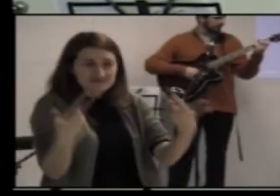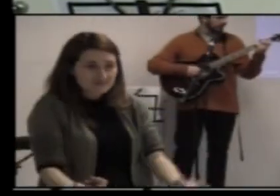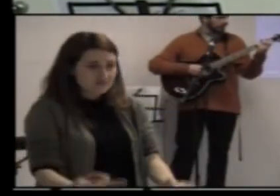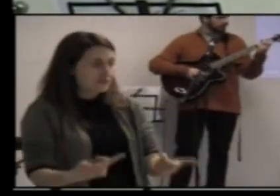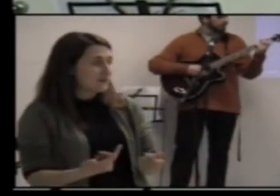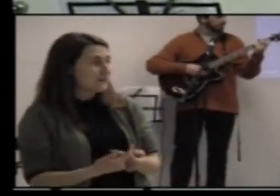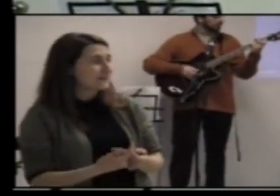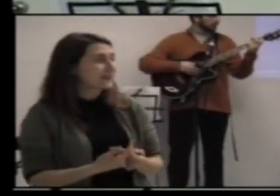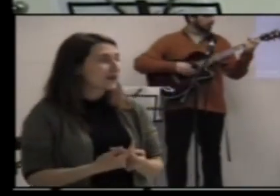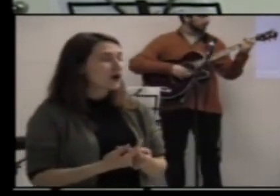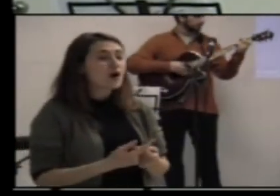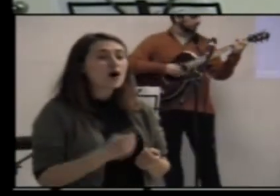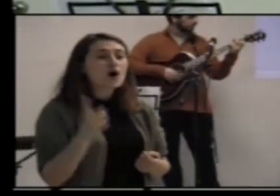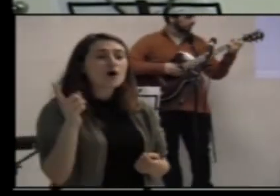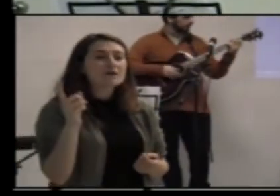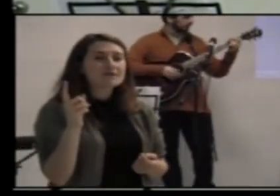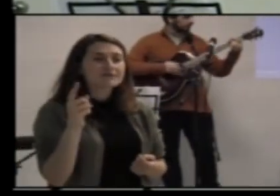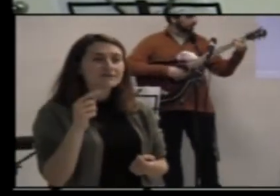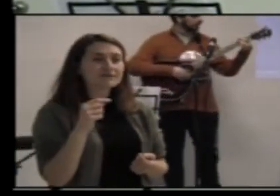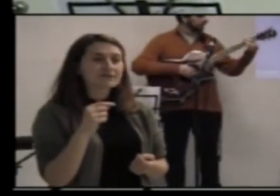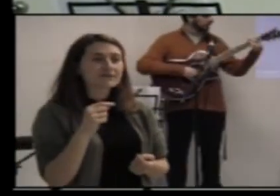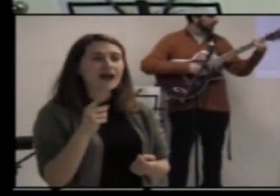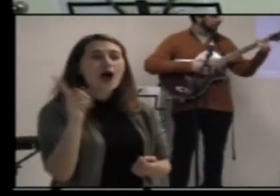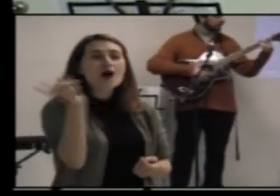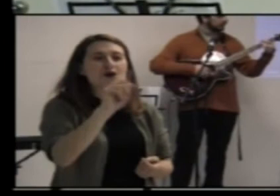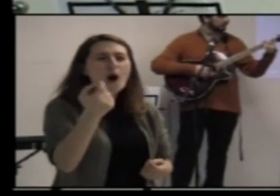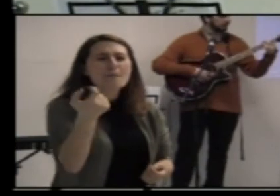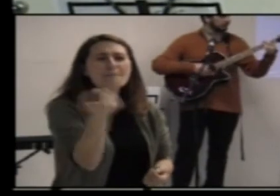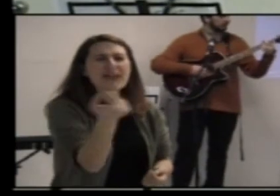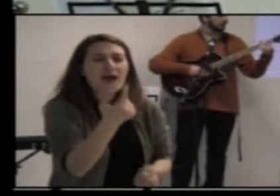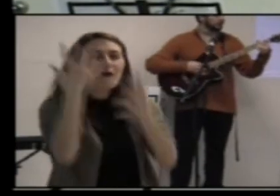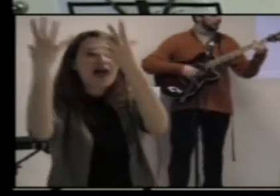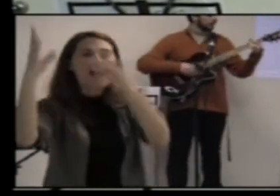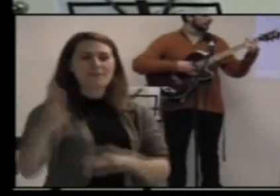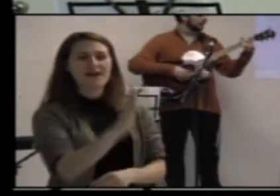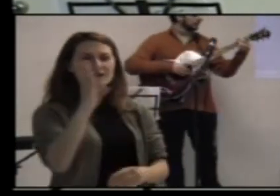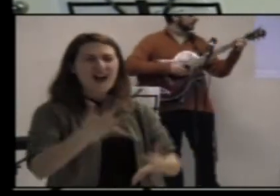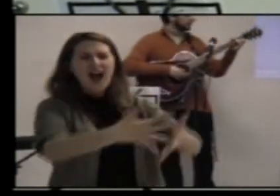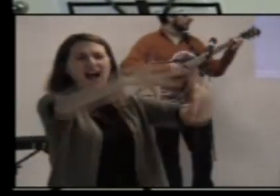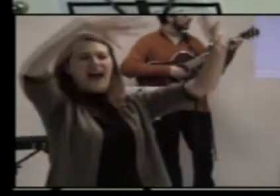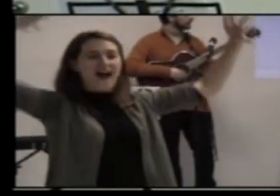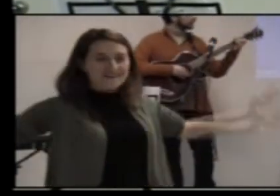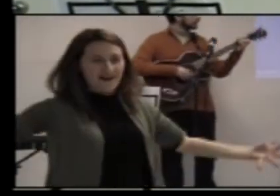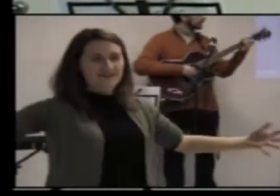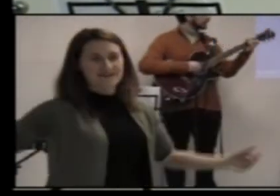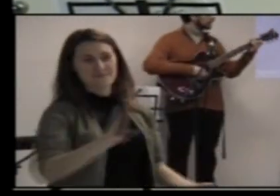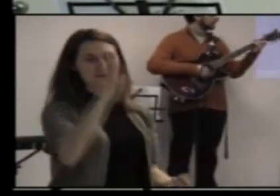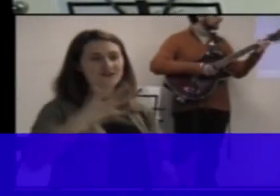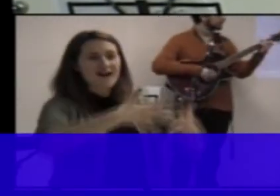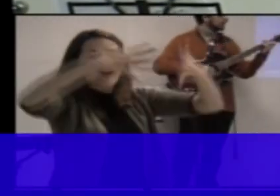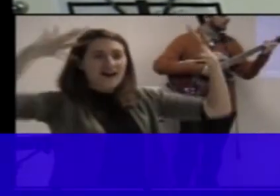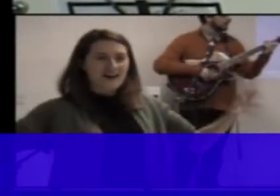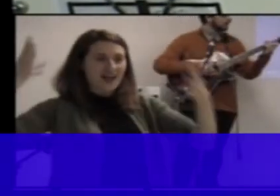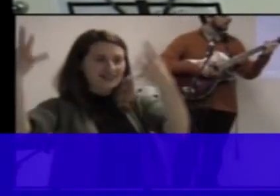grazia, non la piccola goccia di grazia, ma le ricchezze della sua grazia, che Egli